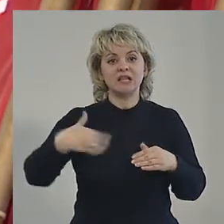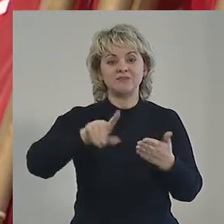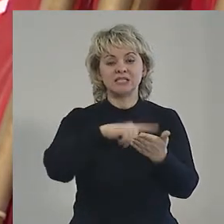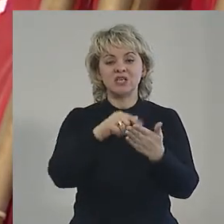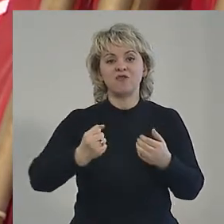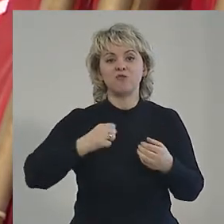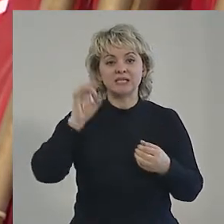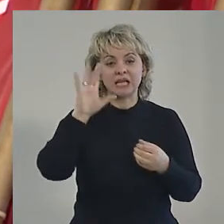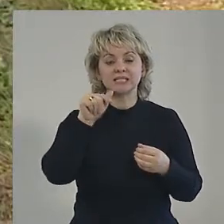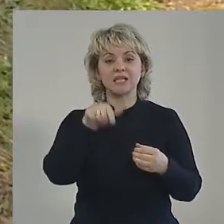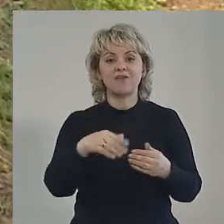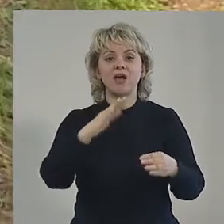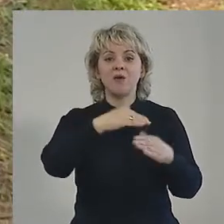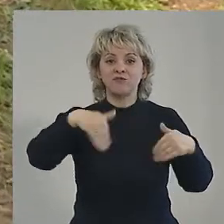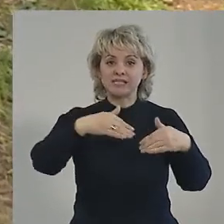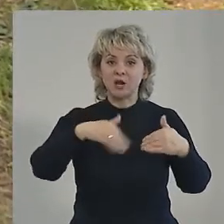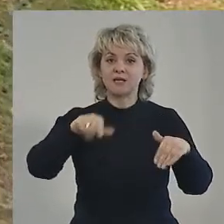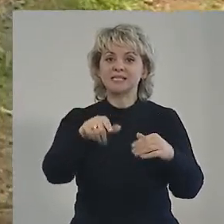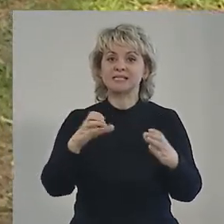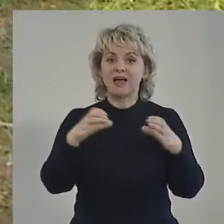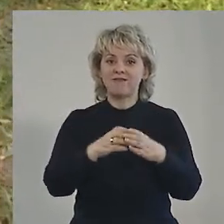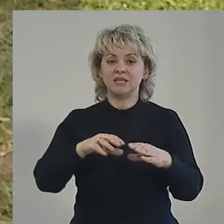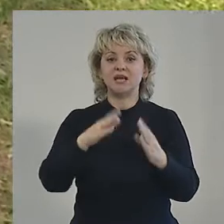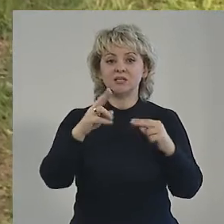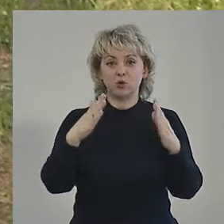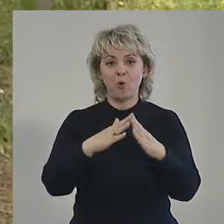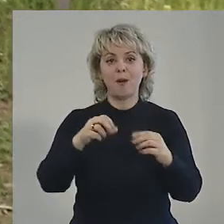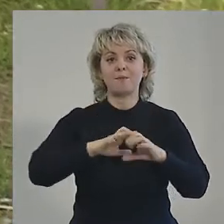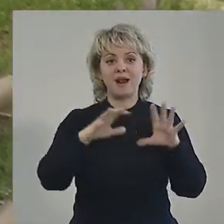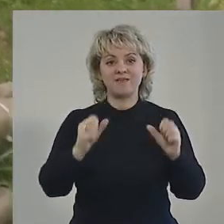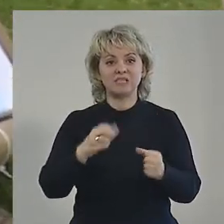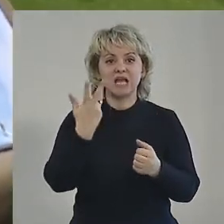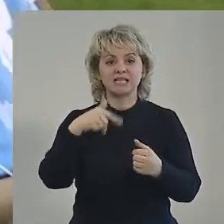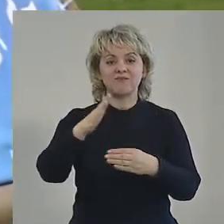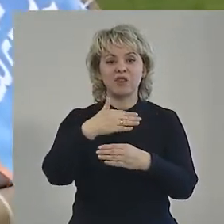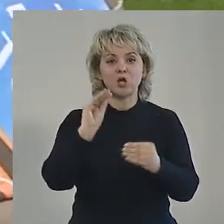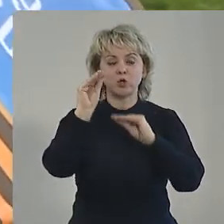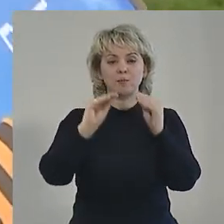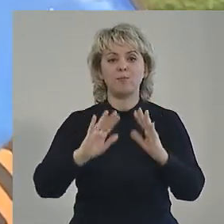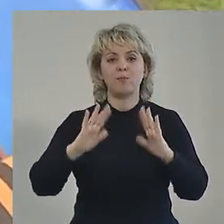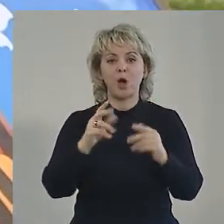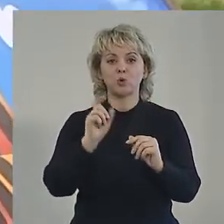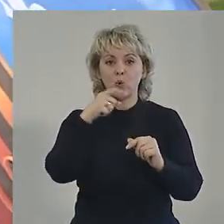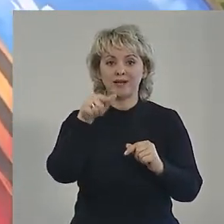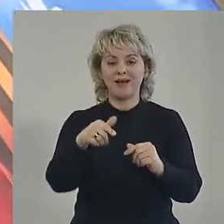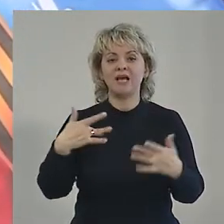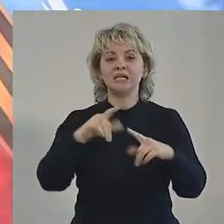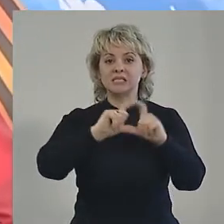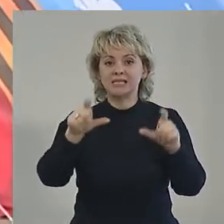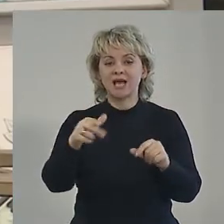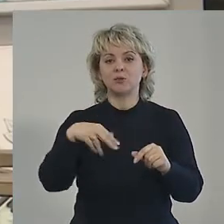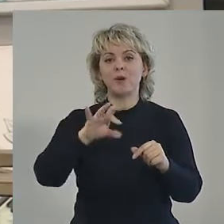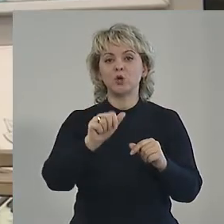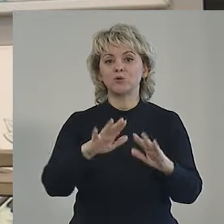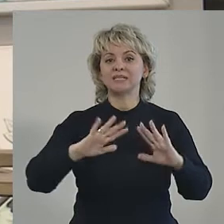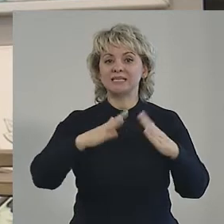городов воинской славы. Они выстроятся на площади Советов у здания правительства. Разноцветные флаги украсят парк Горького, Мустеатр, Тачанку, Покровский